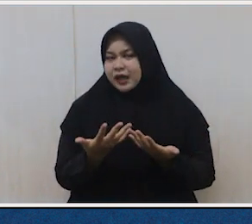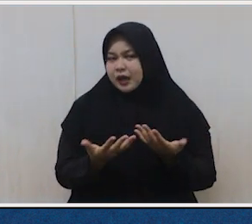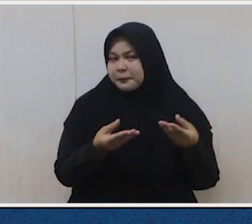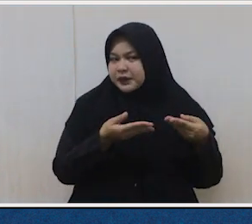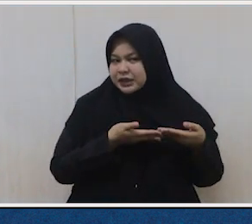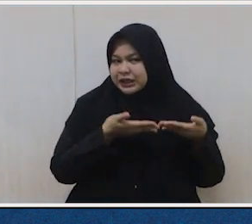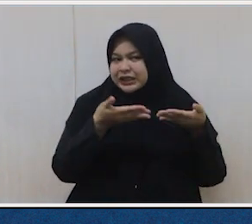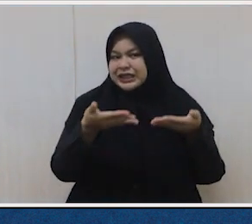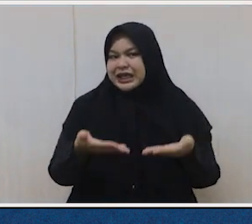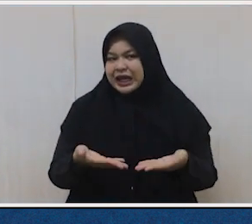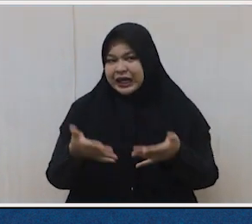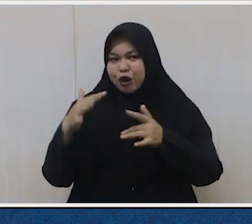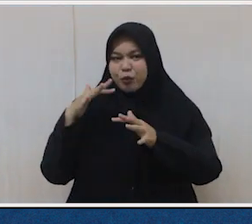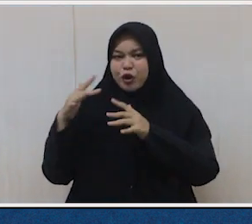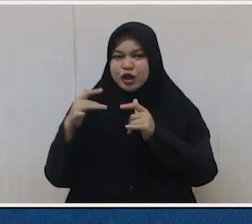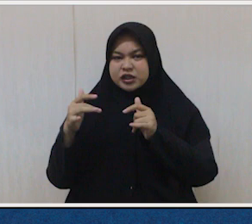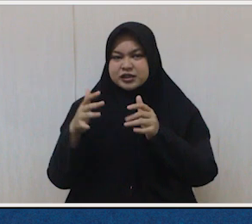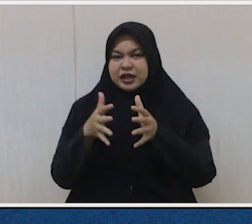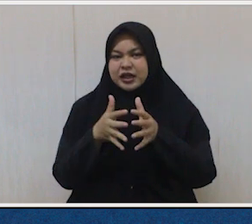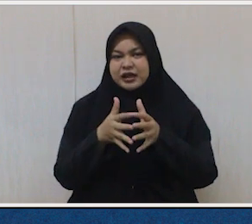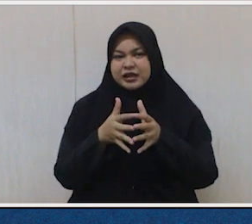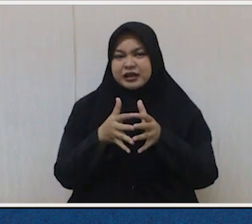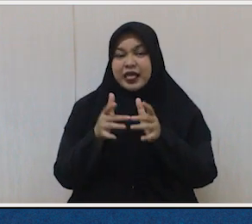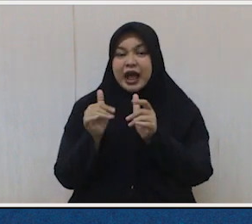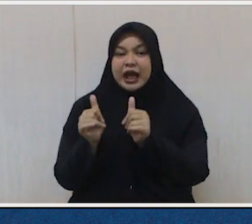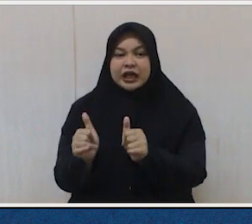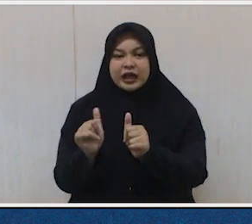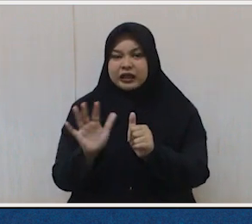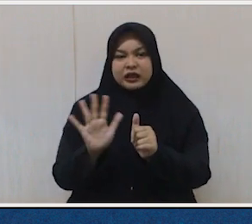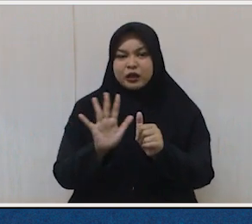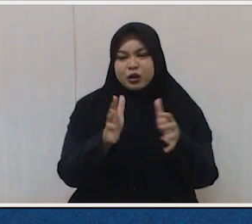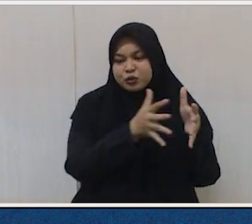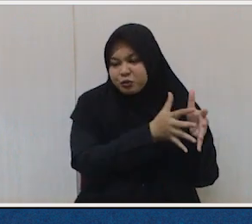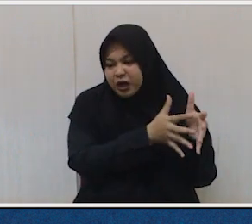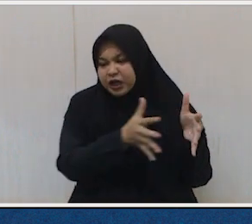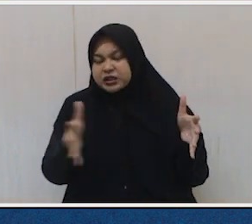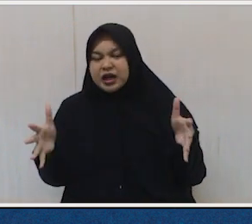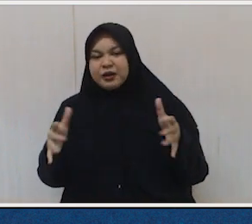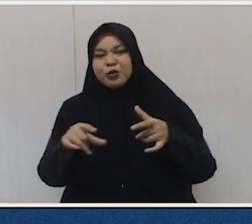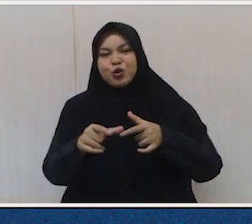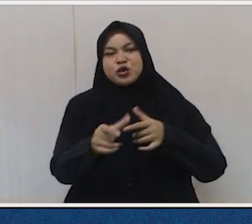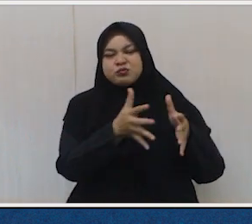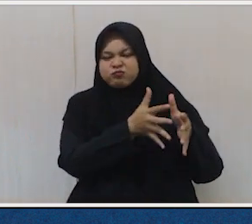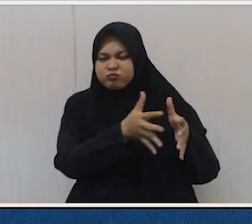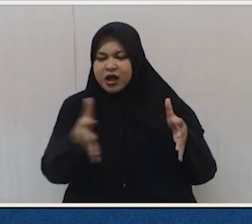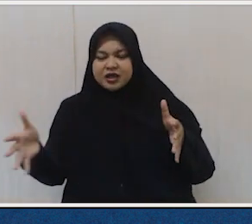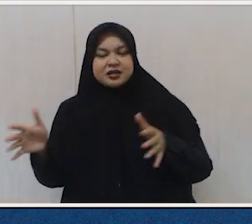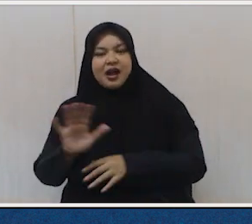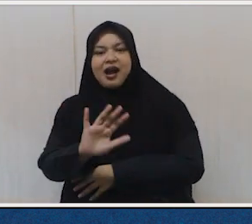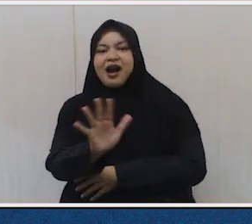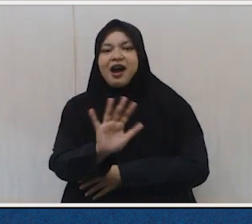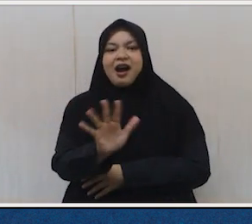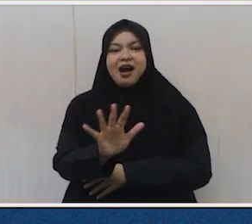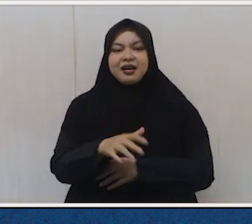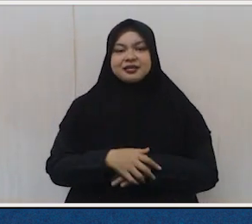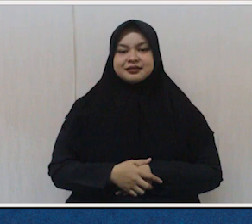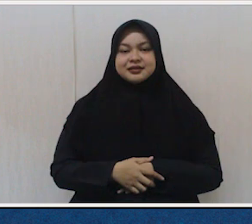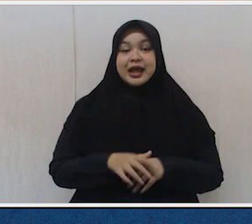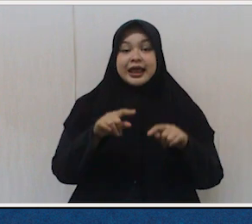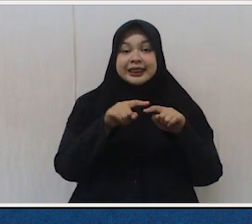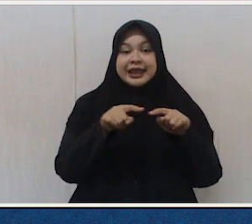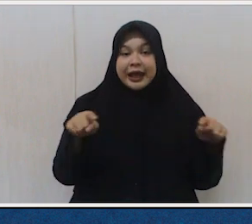apa penyediaan akomodasi yang layaknya tidak sepanjang pidana jadi prosesnya memang tidak sepanjang pidana gitu